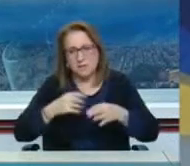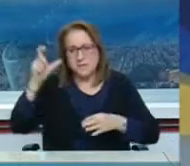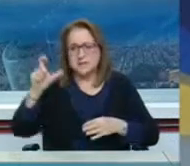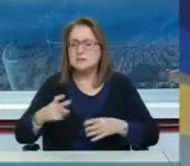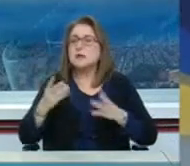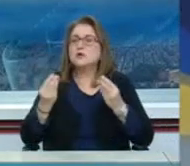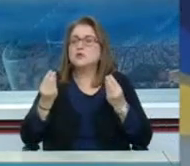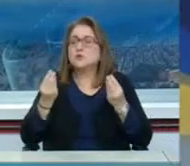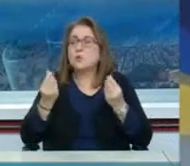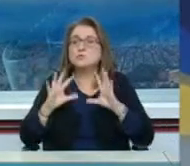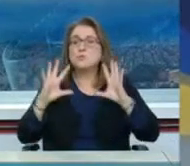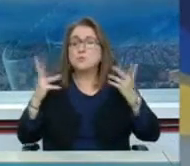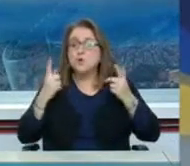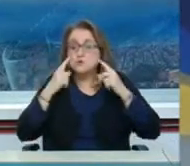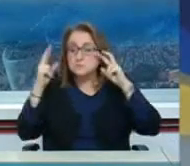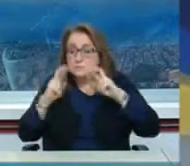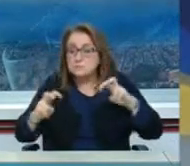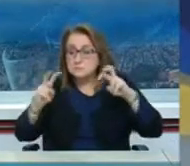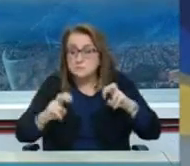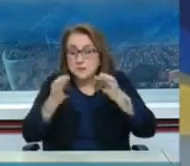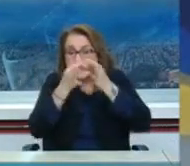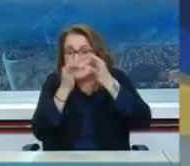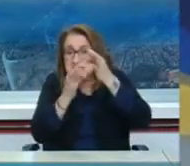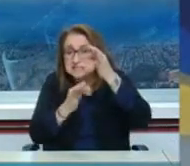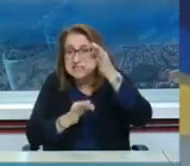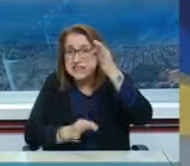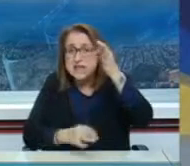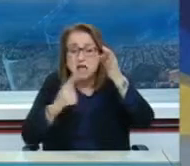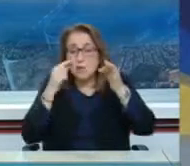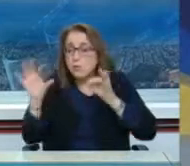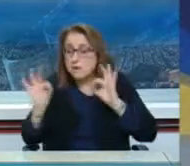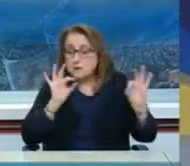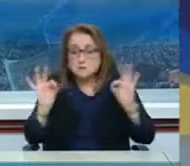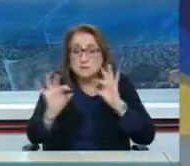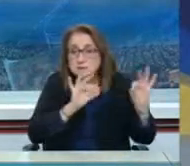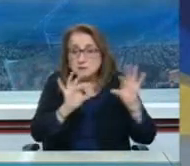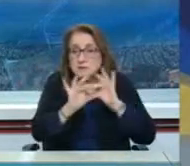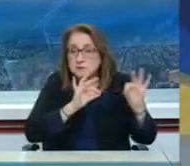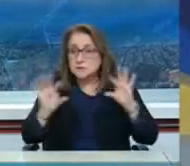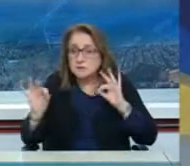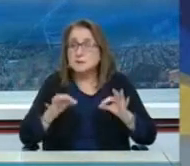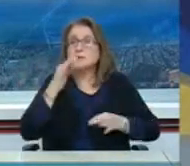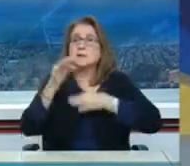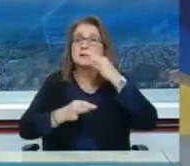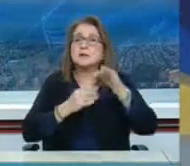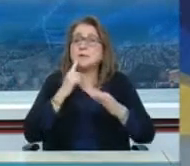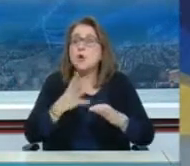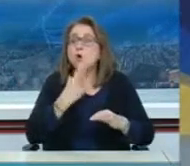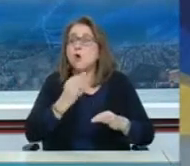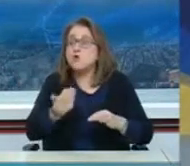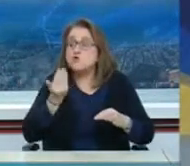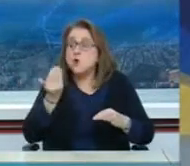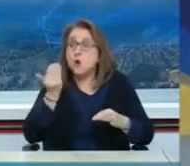αυτό, με βάση τα διαθέσιμα στοιχεία από διάφορες πηγές, ώστε να παρεμβαίνουμε έγκαιρα,